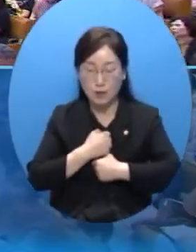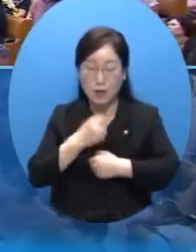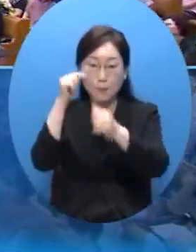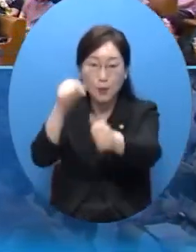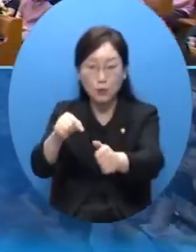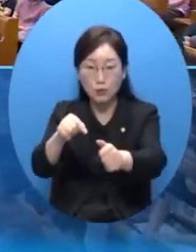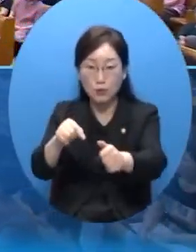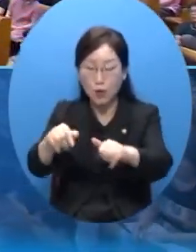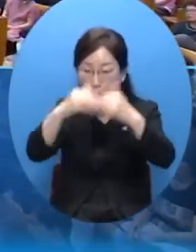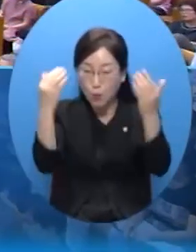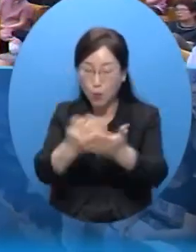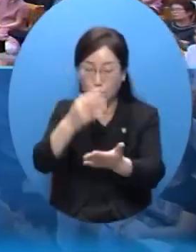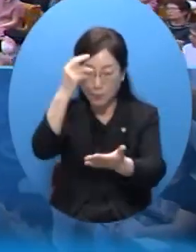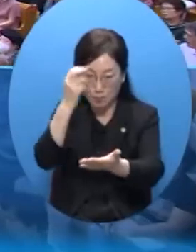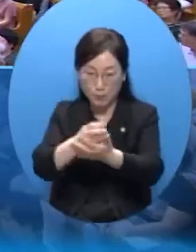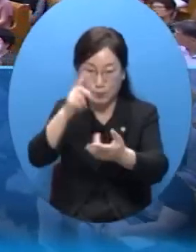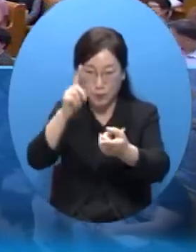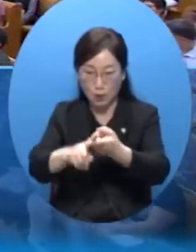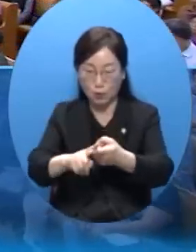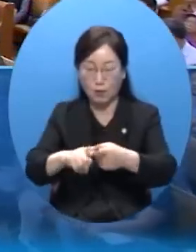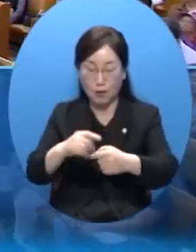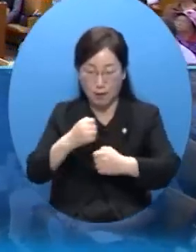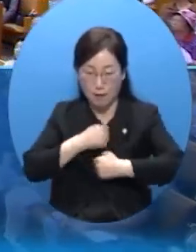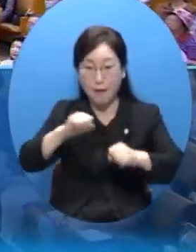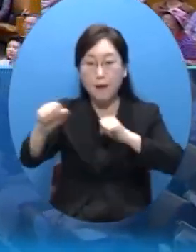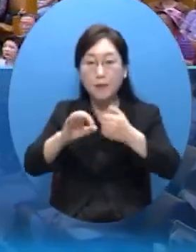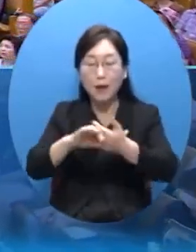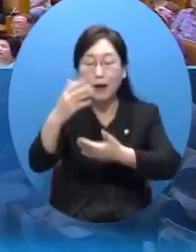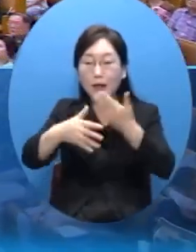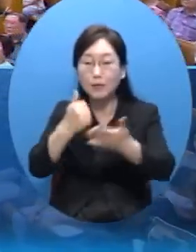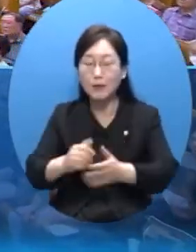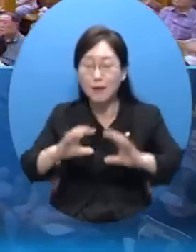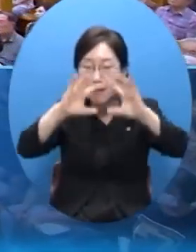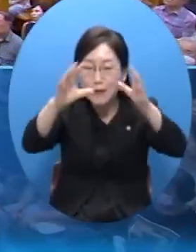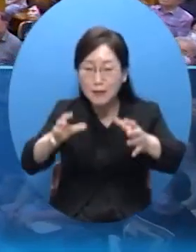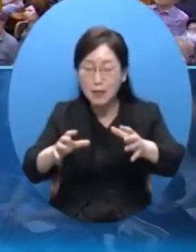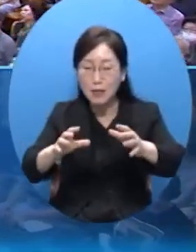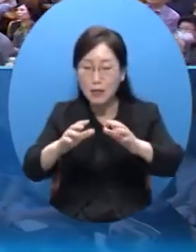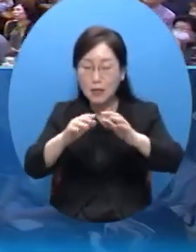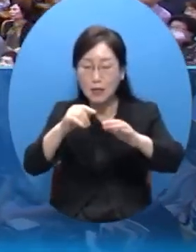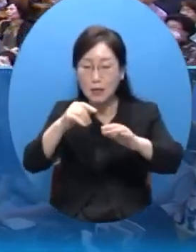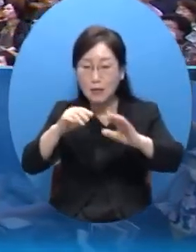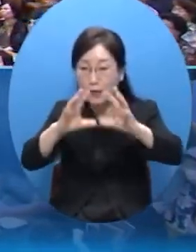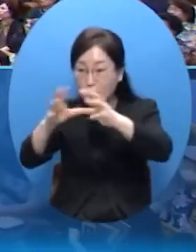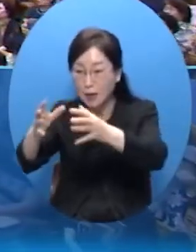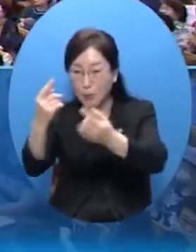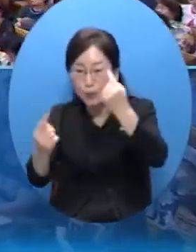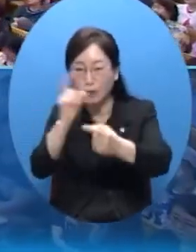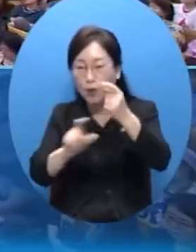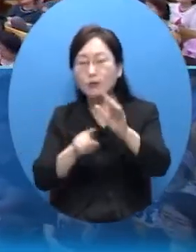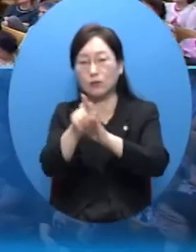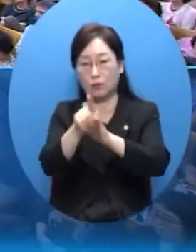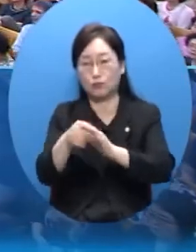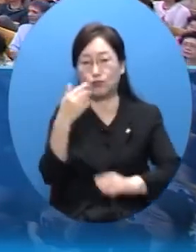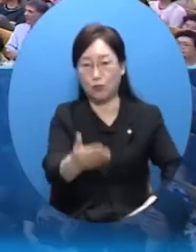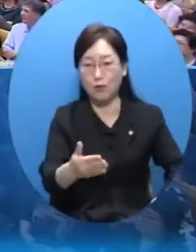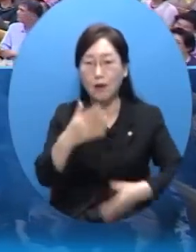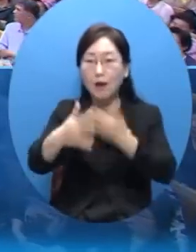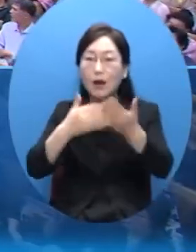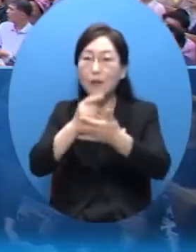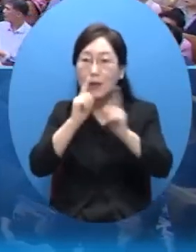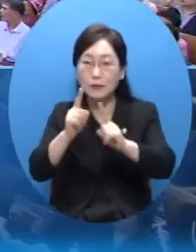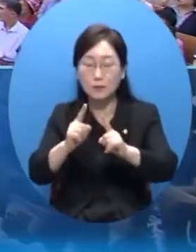명령하는 그의 모든 명령을 지켜 행하면 내 하나님 여호와께서 너를 세계 모든 민족 위에 뛰어나게 하실 것이라. 내가 내 하나님 여호와의